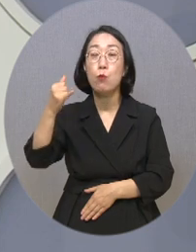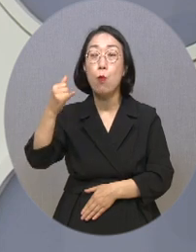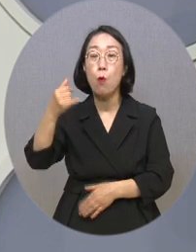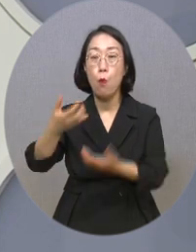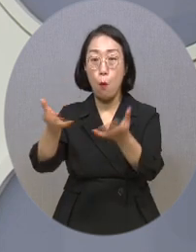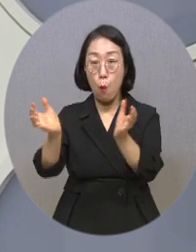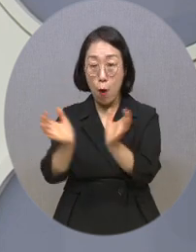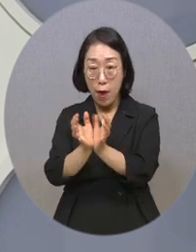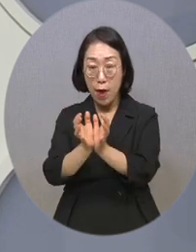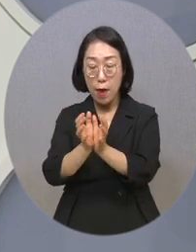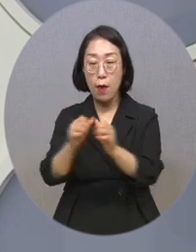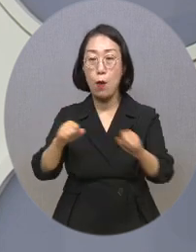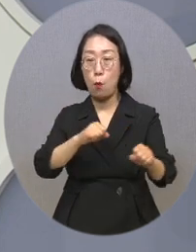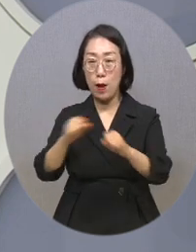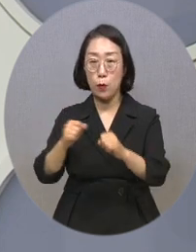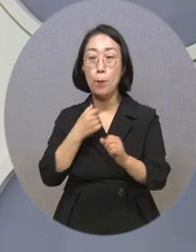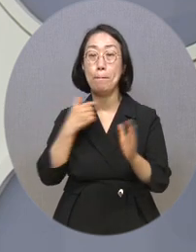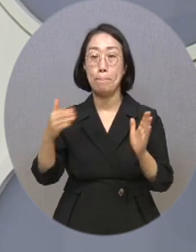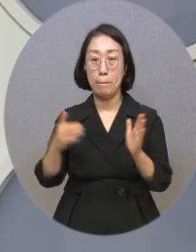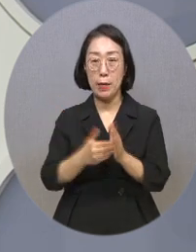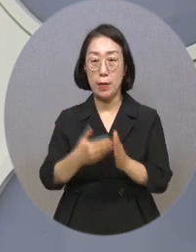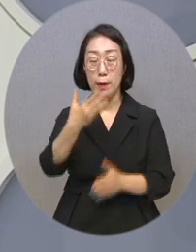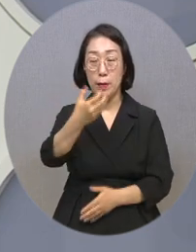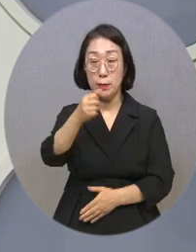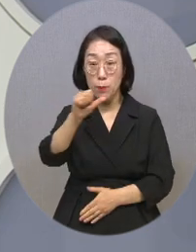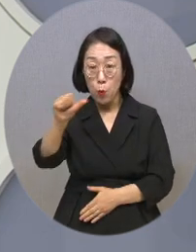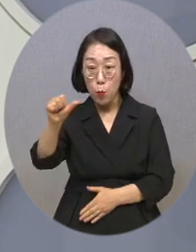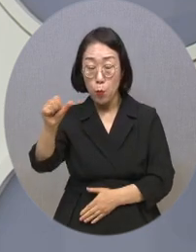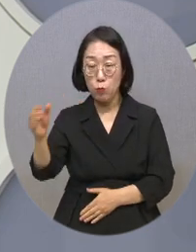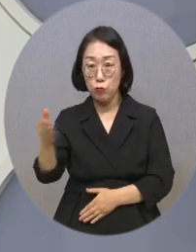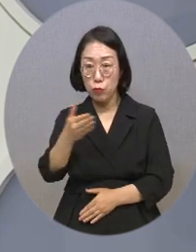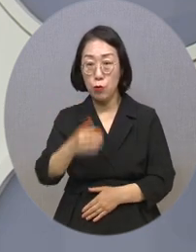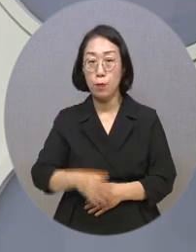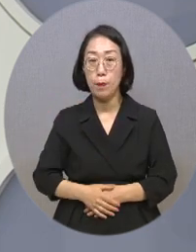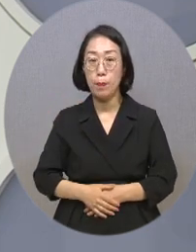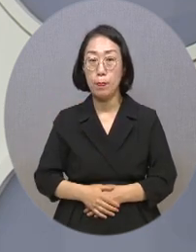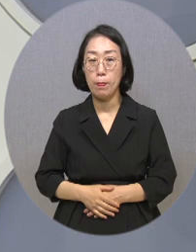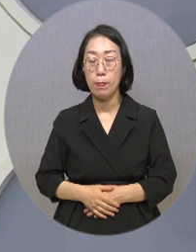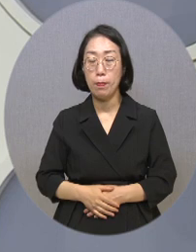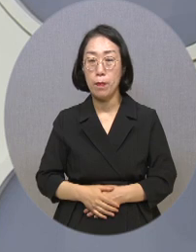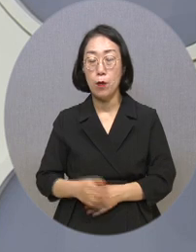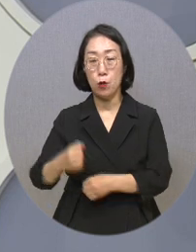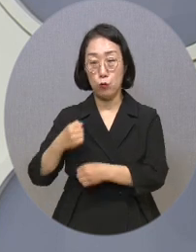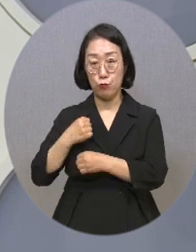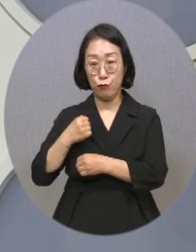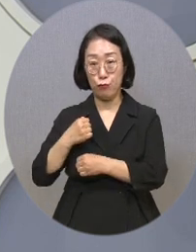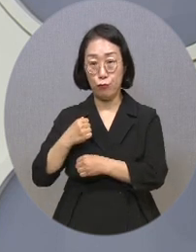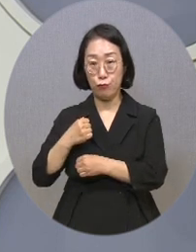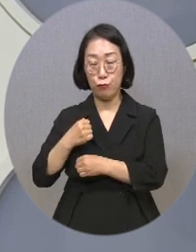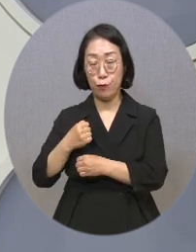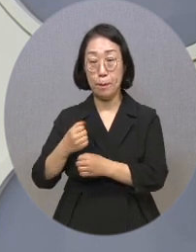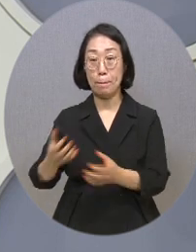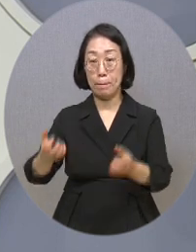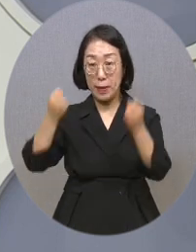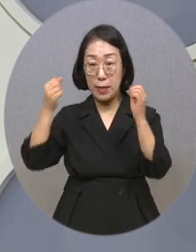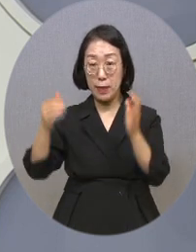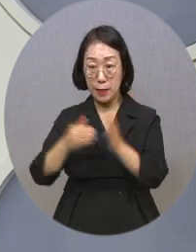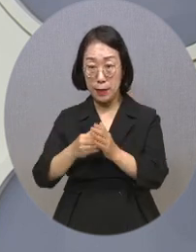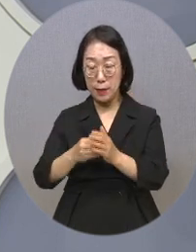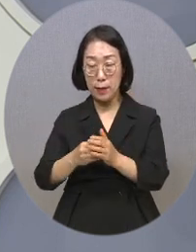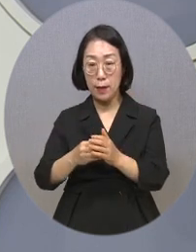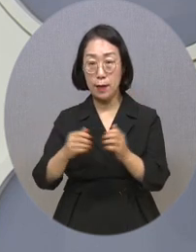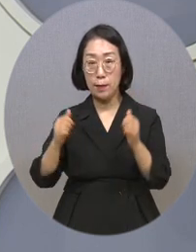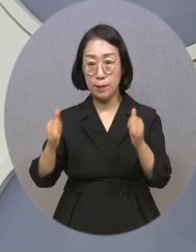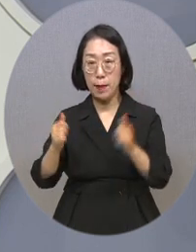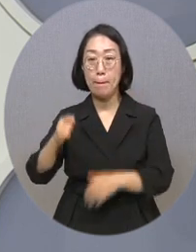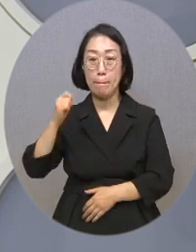활동을 했었고요. 근데 85년부터는 제가 군법무관 끝나고 이제 판사로 임용했기 때문에